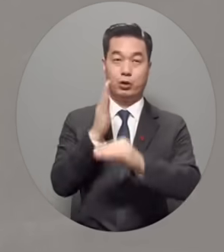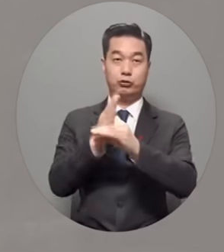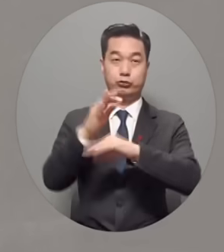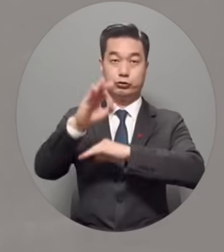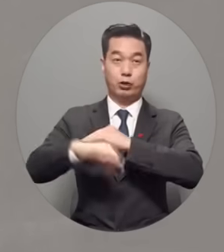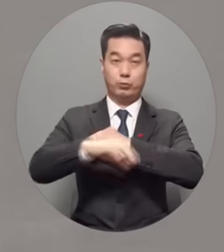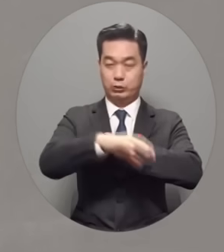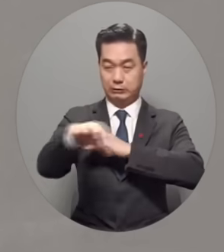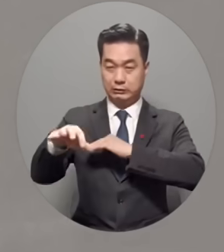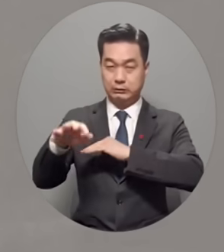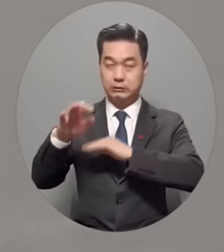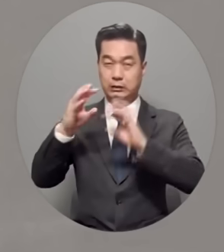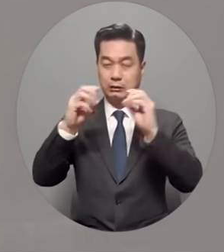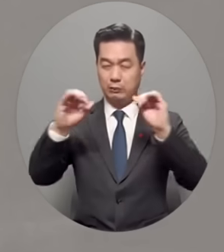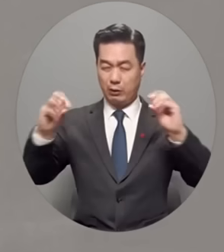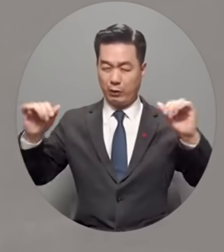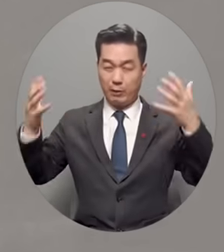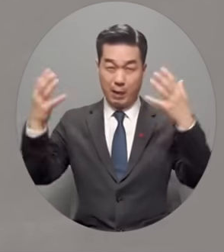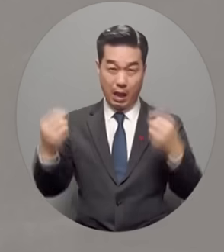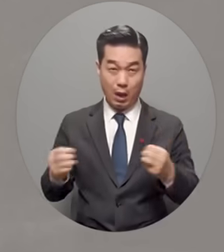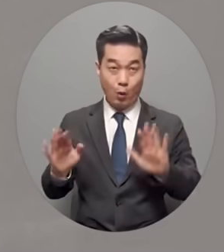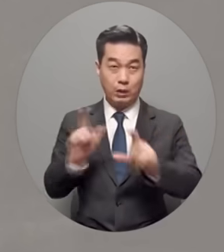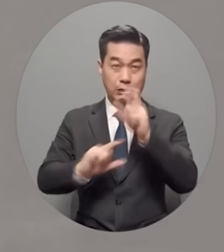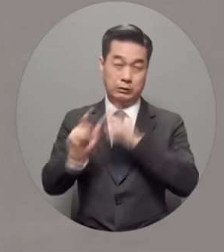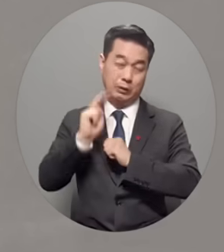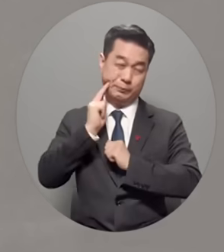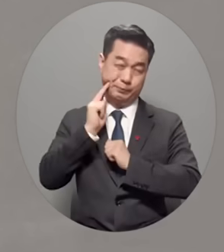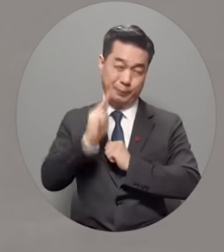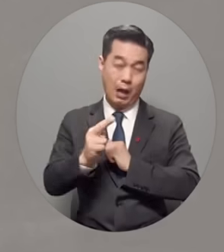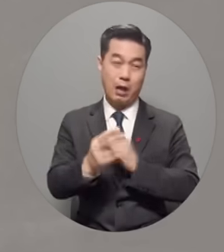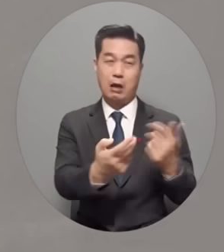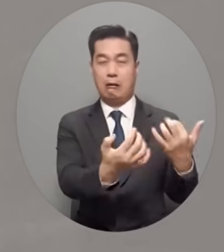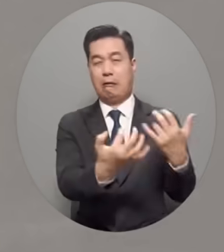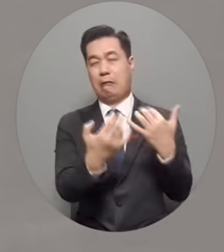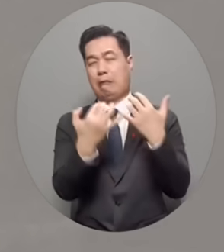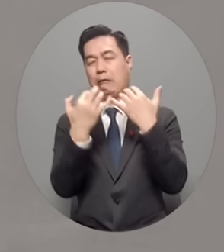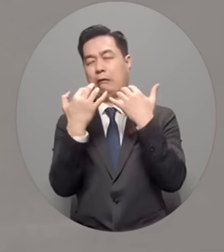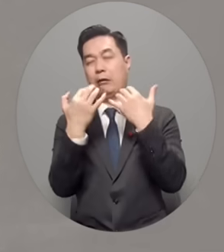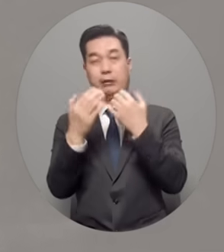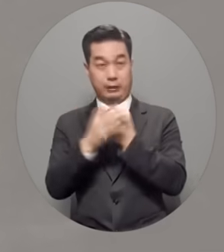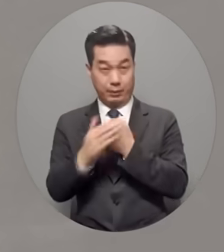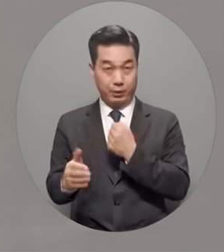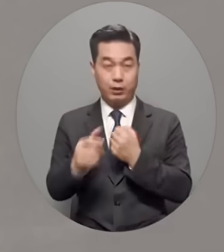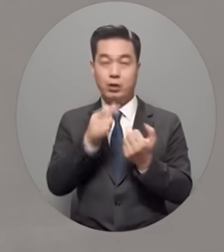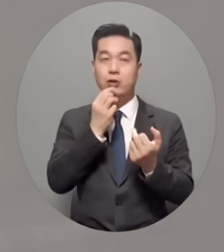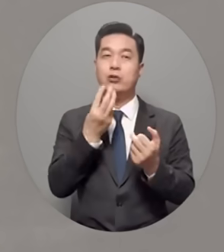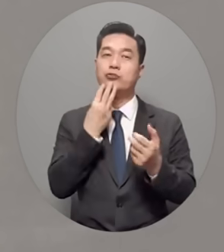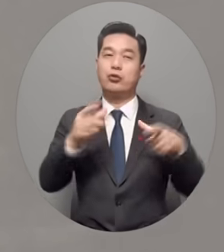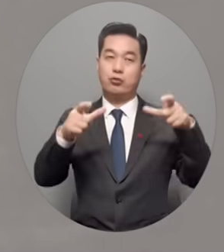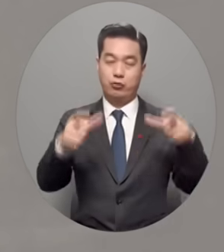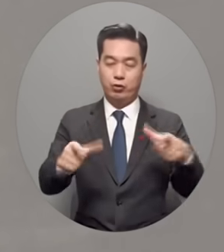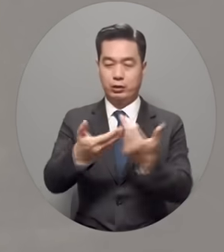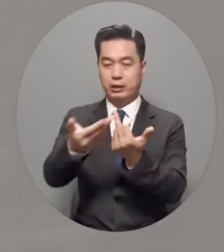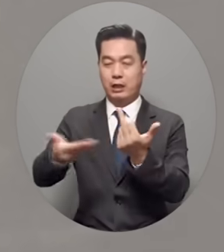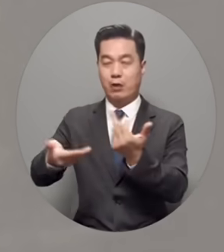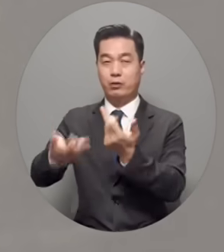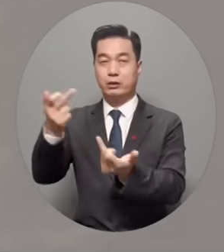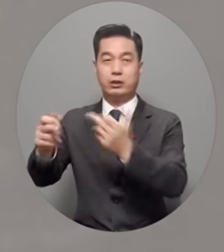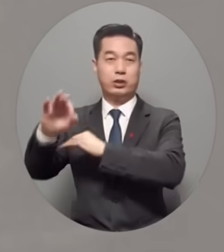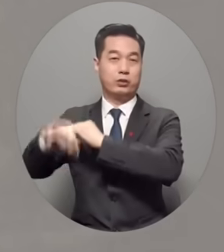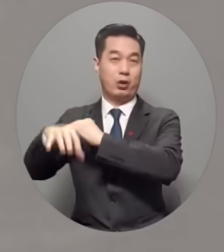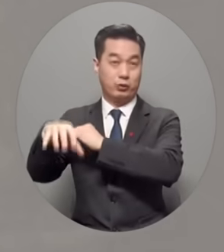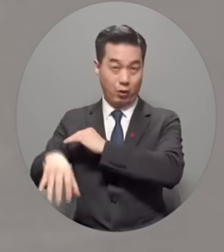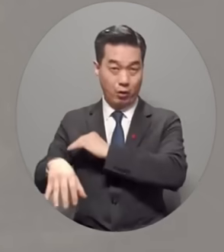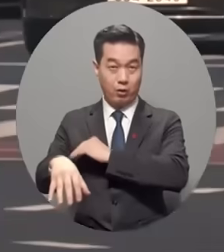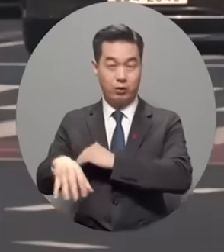시작한 미세먼지는 오늘 농도가 더 짙어지면서 수도권과 강원 영서, 충청엔 초미세먼지 나쁨 수준을